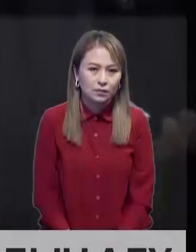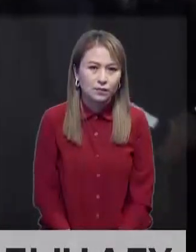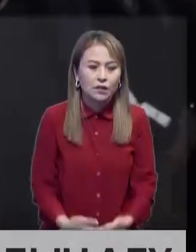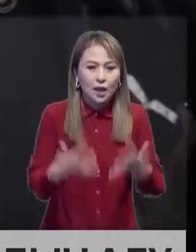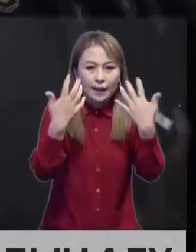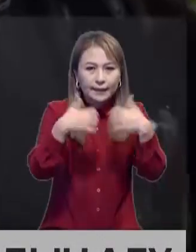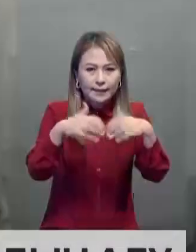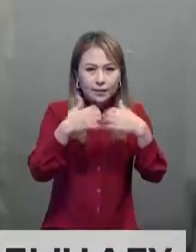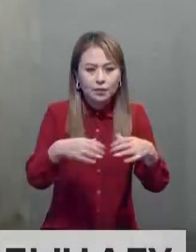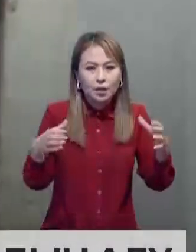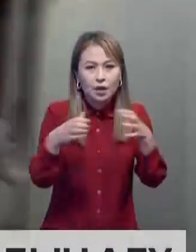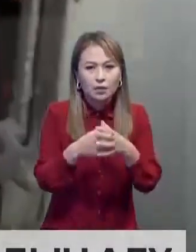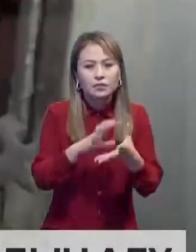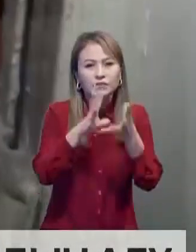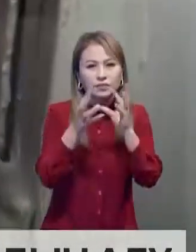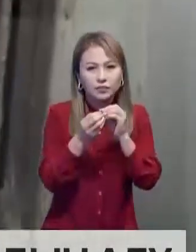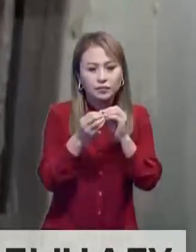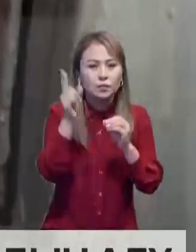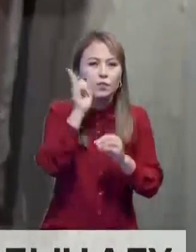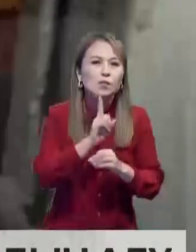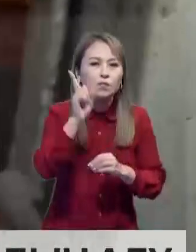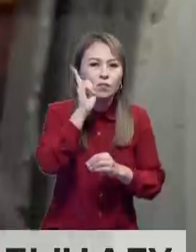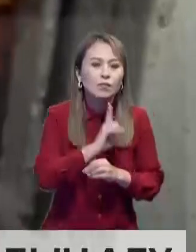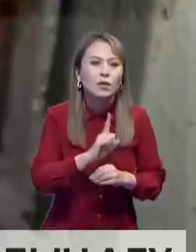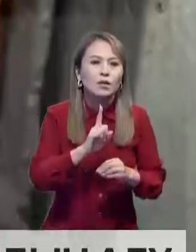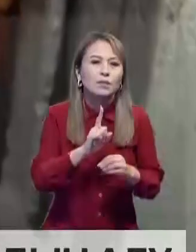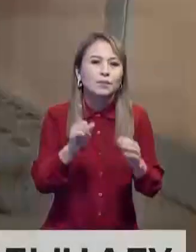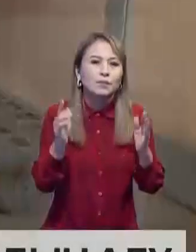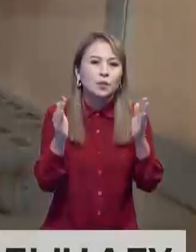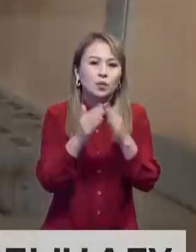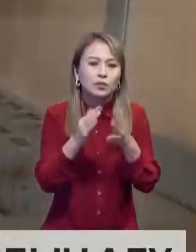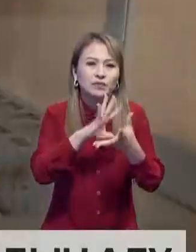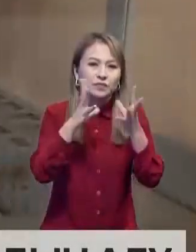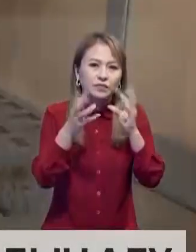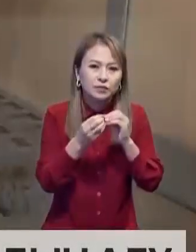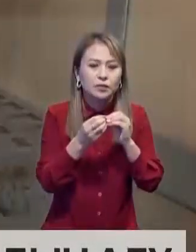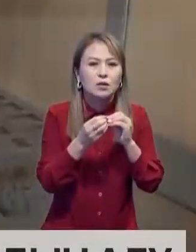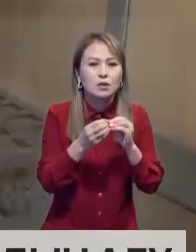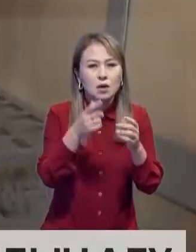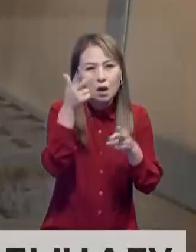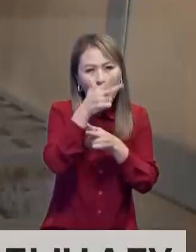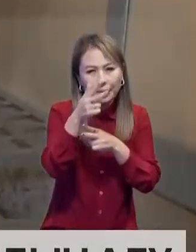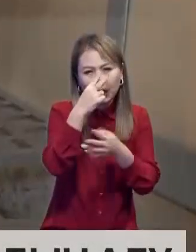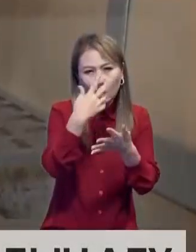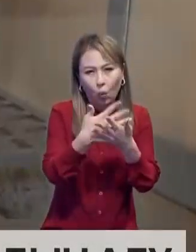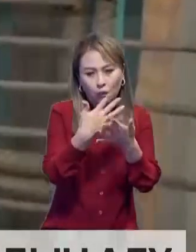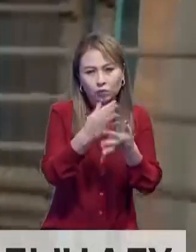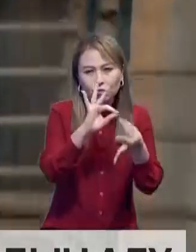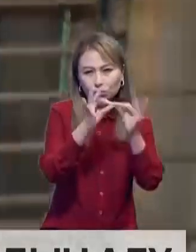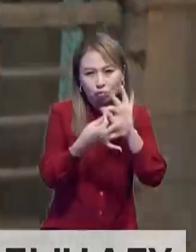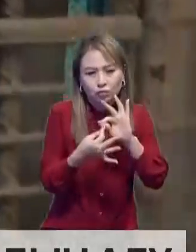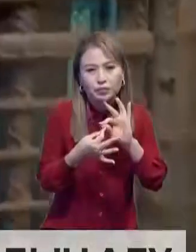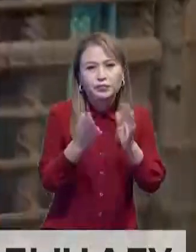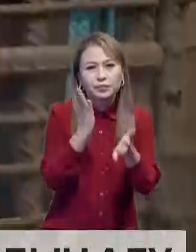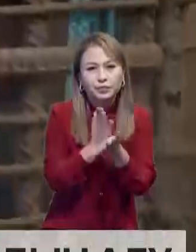Есепке алынғандар аратура осылай уақытша ұстау изоляторына қонаққа келеді. Полицейлер камераларды көрсетіп, түсіндіру жұмыстарын